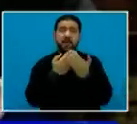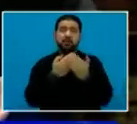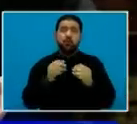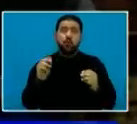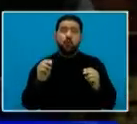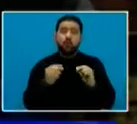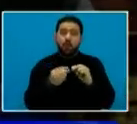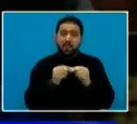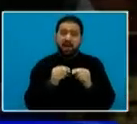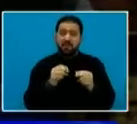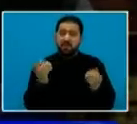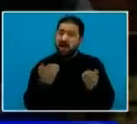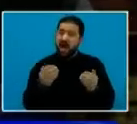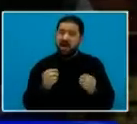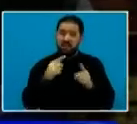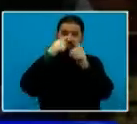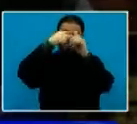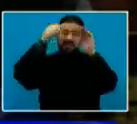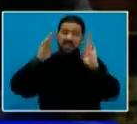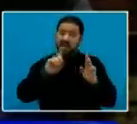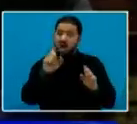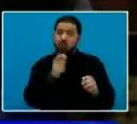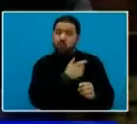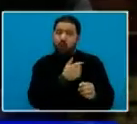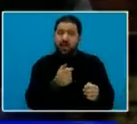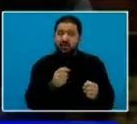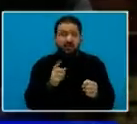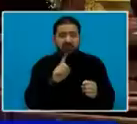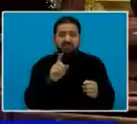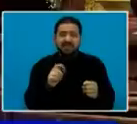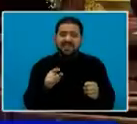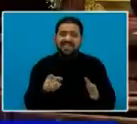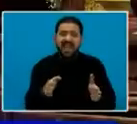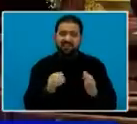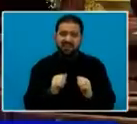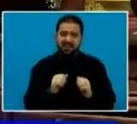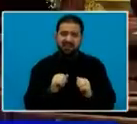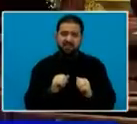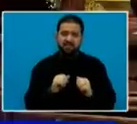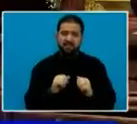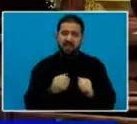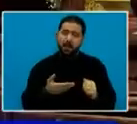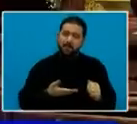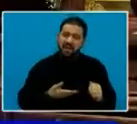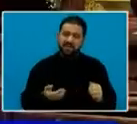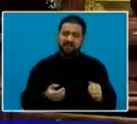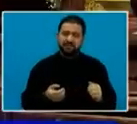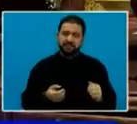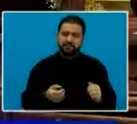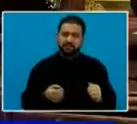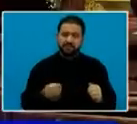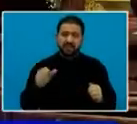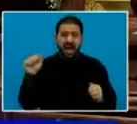Și atunci e greu, se pot refuza, tot cu curaj. Continui această întrebare ca să încheiem acest